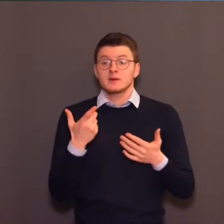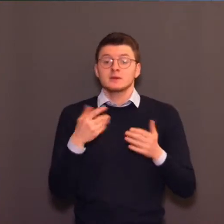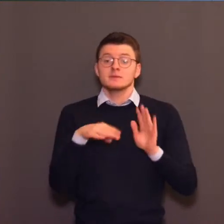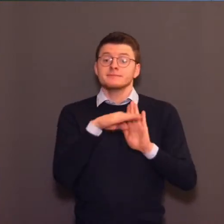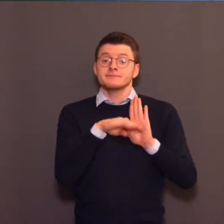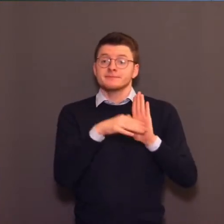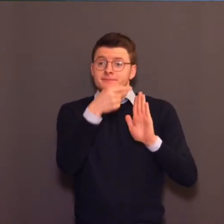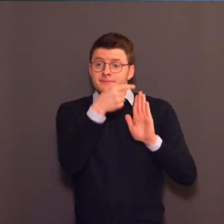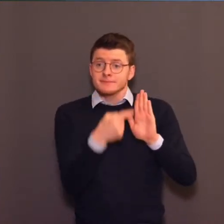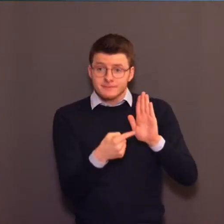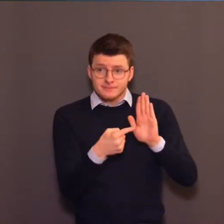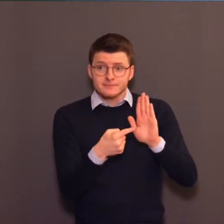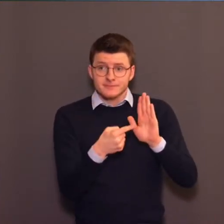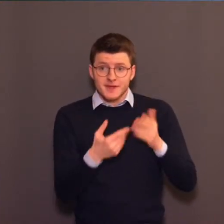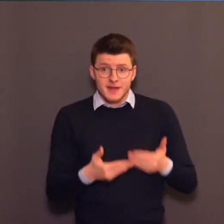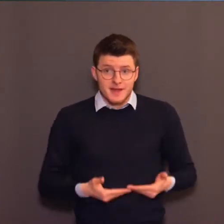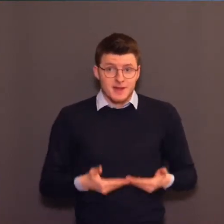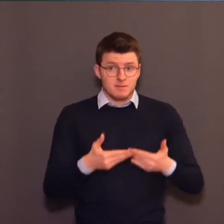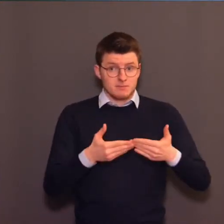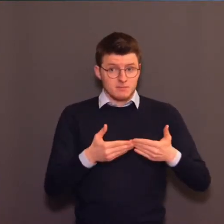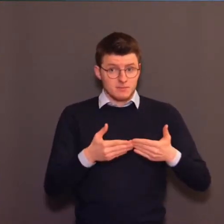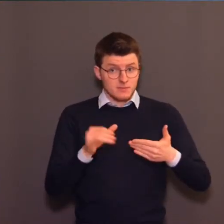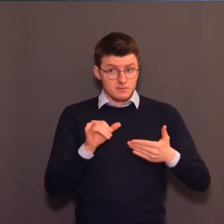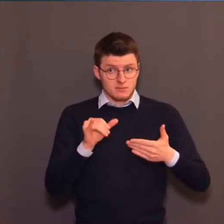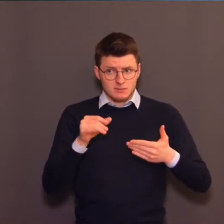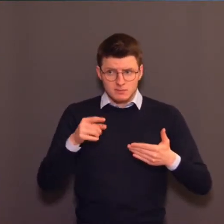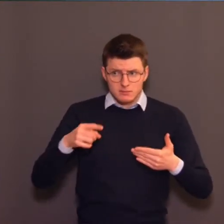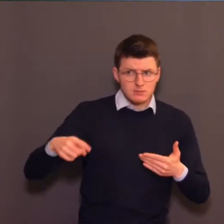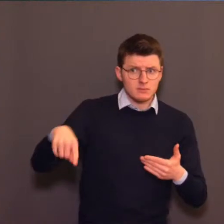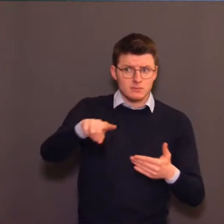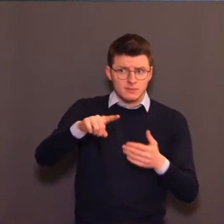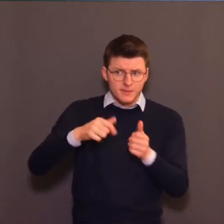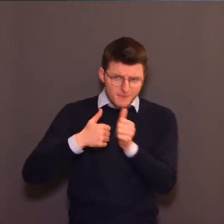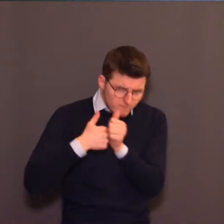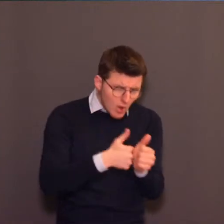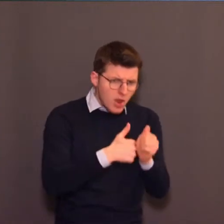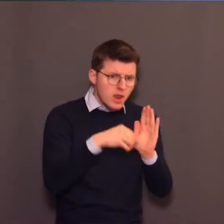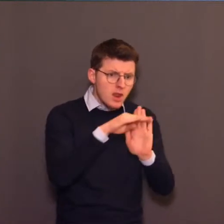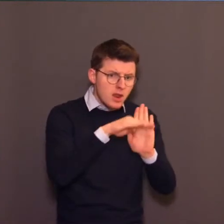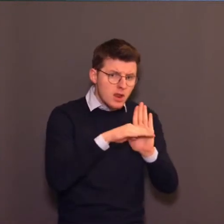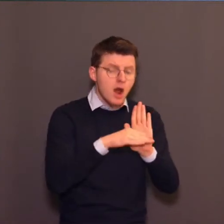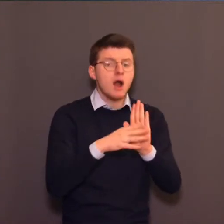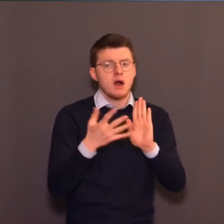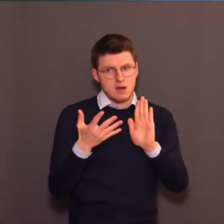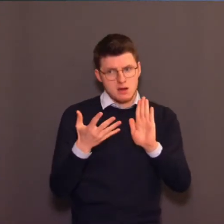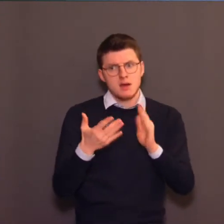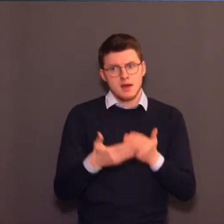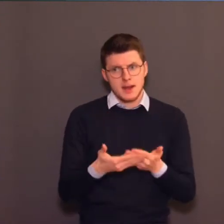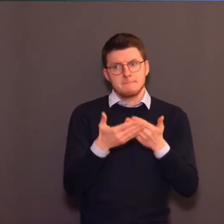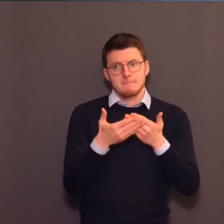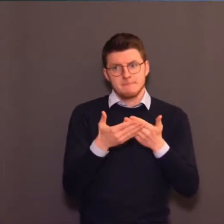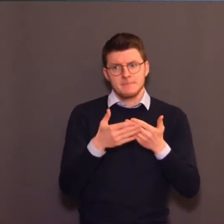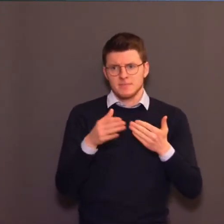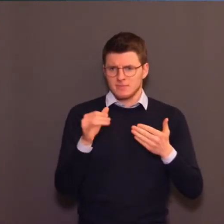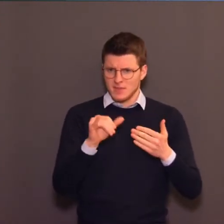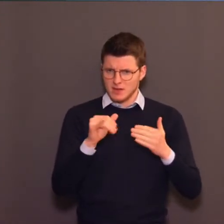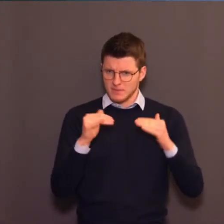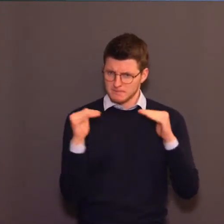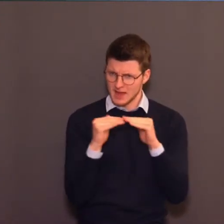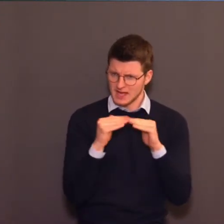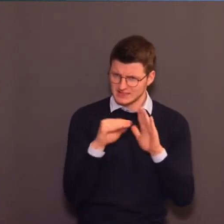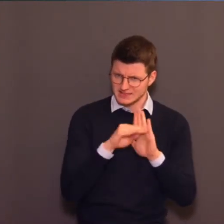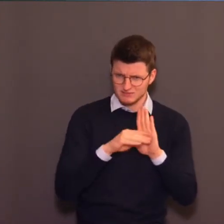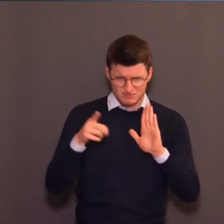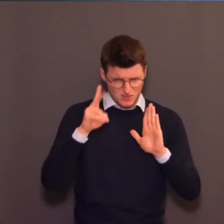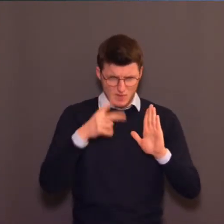werken wanneer we daar met z'n allen aan meewerken. Een strakke opvolging van de basisregels blijft